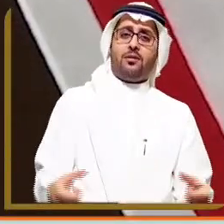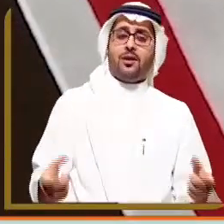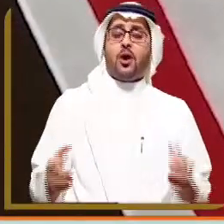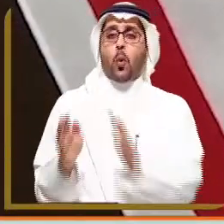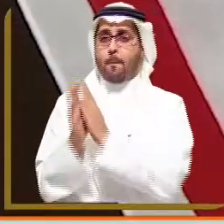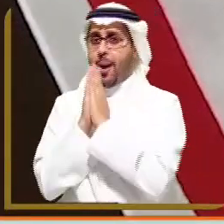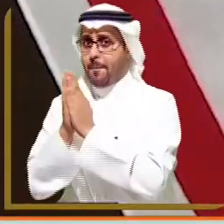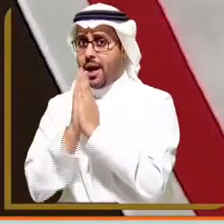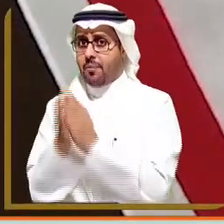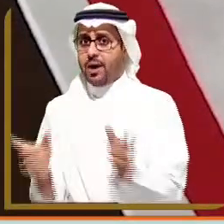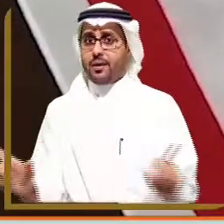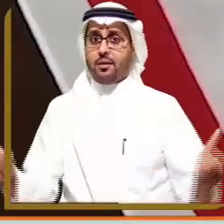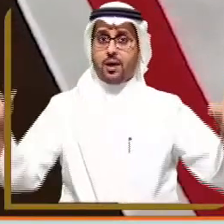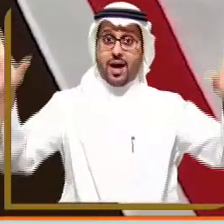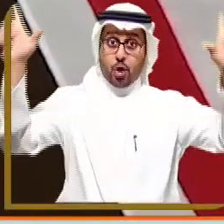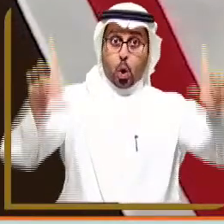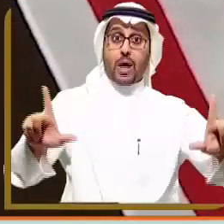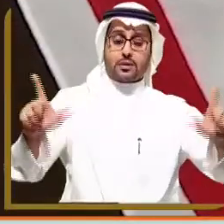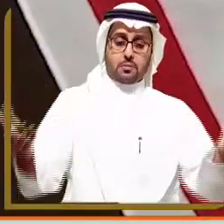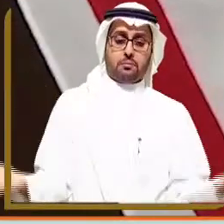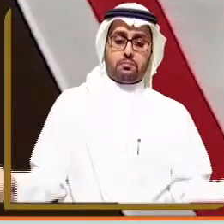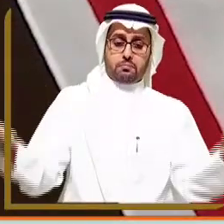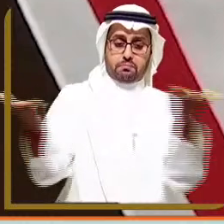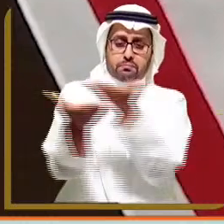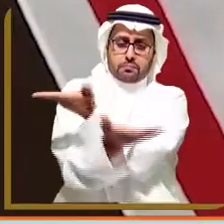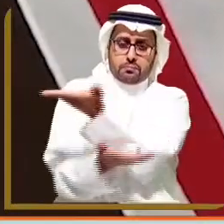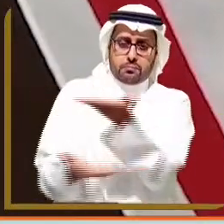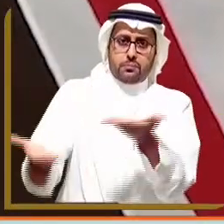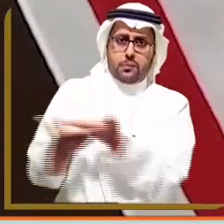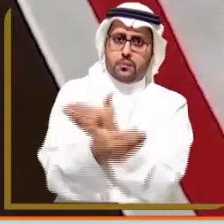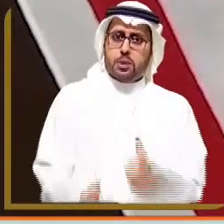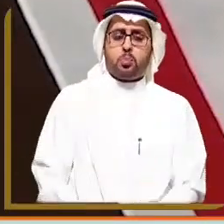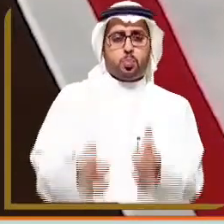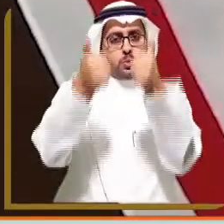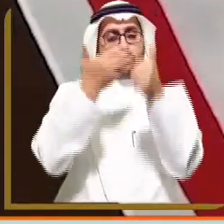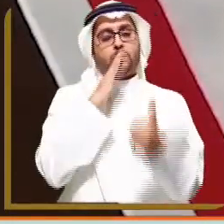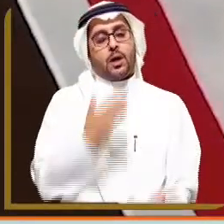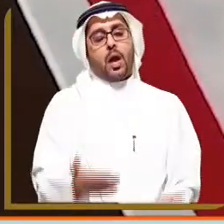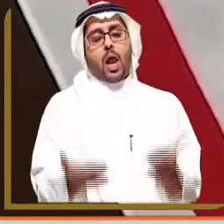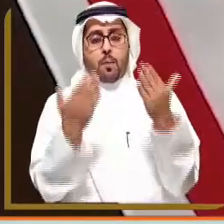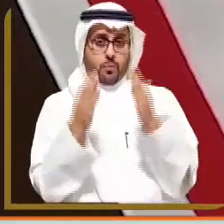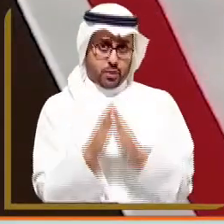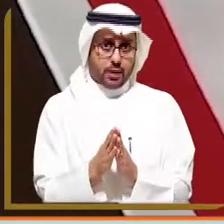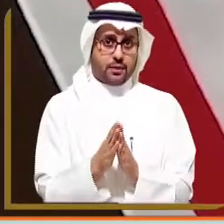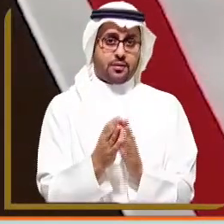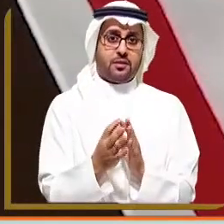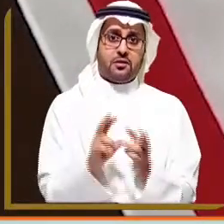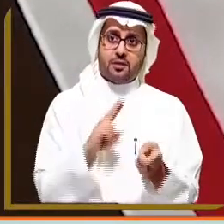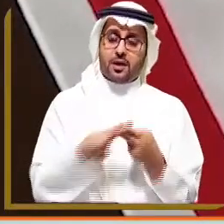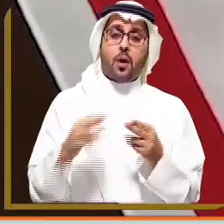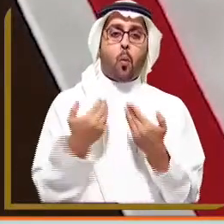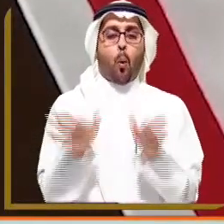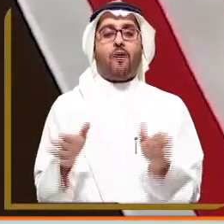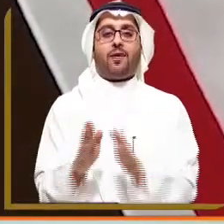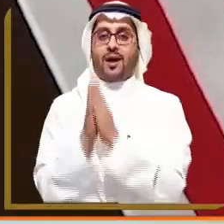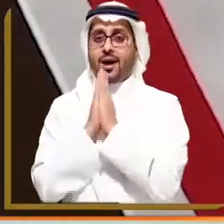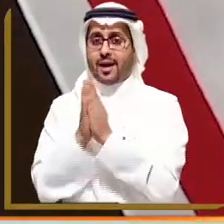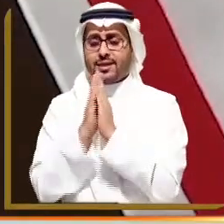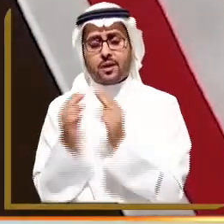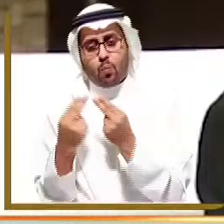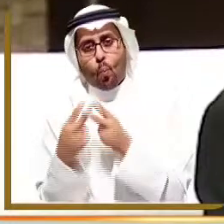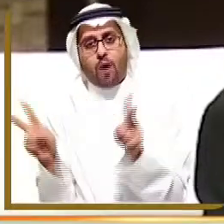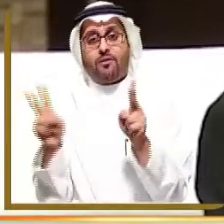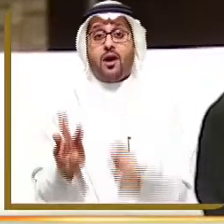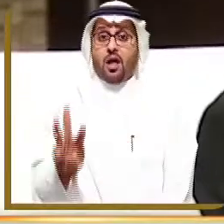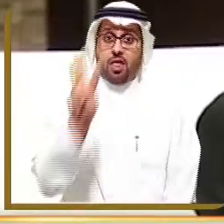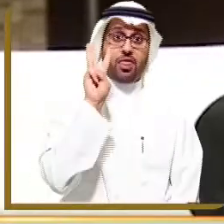ميانمار بأنه كان بناء. وقال رئيس الوزراء الماليزي إن الجنرال مين أونغ هانغ وافق على